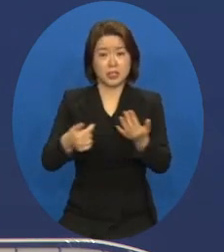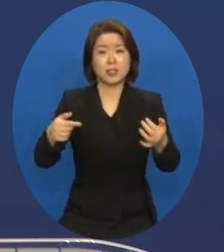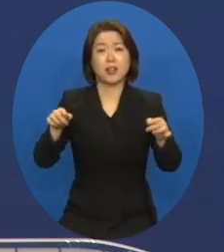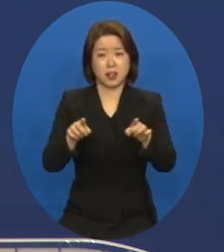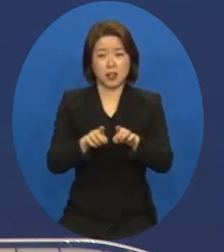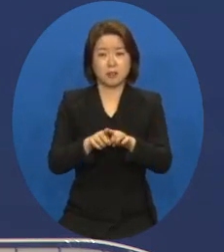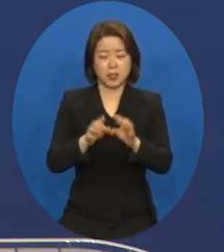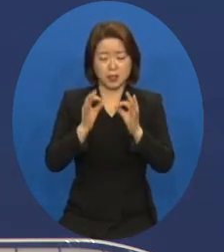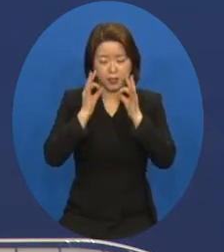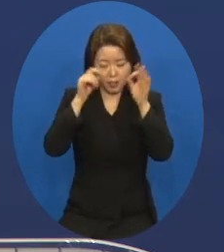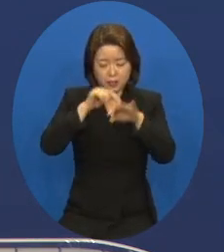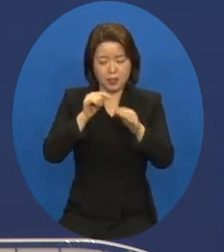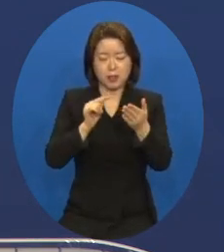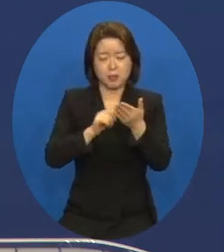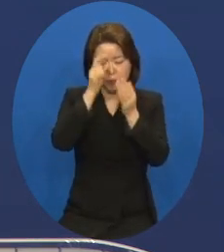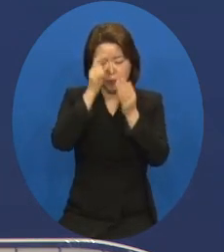간절한 마음으로 기도하겠습니다